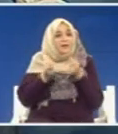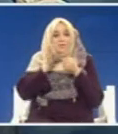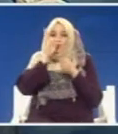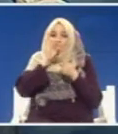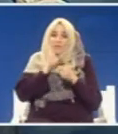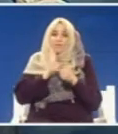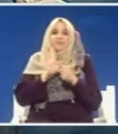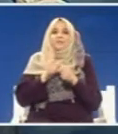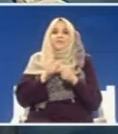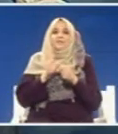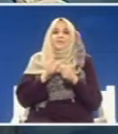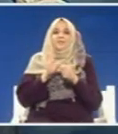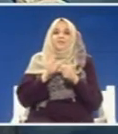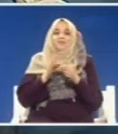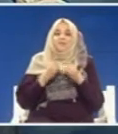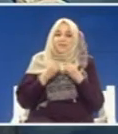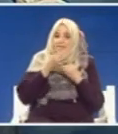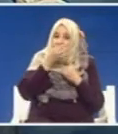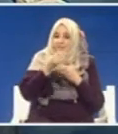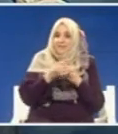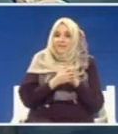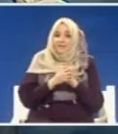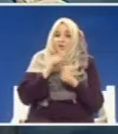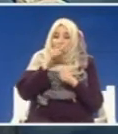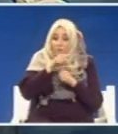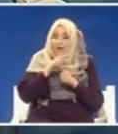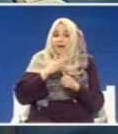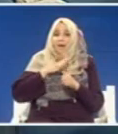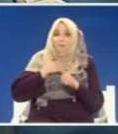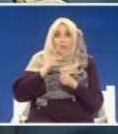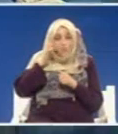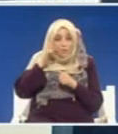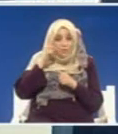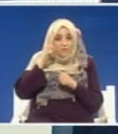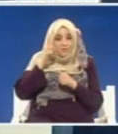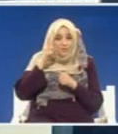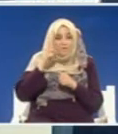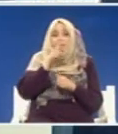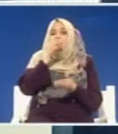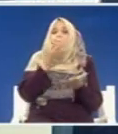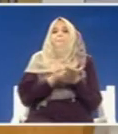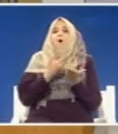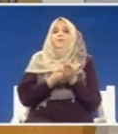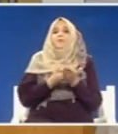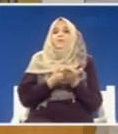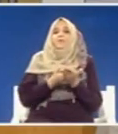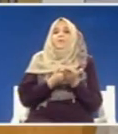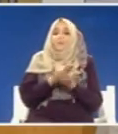وإحسانه قال لي: أنت تحب الله يا عبدي؟ برهن على أنك تحب